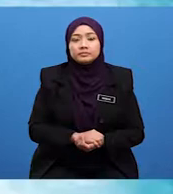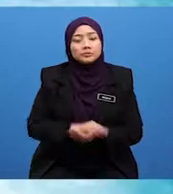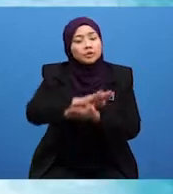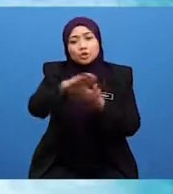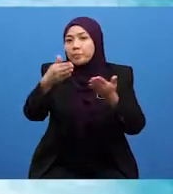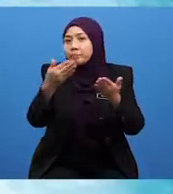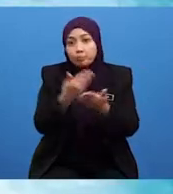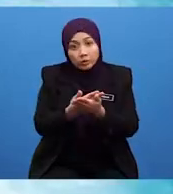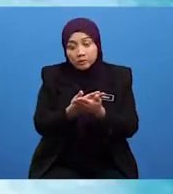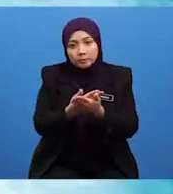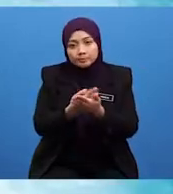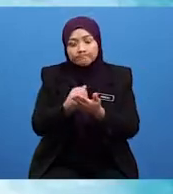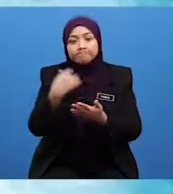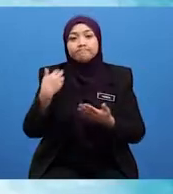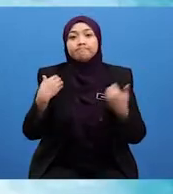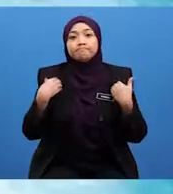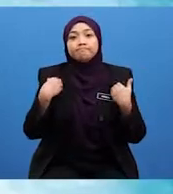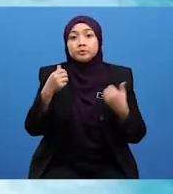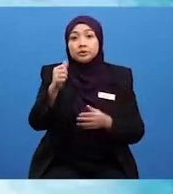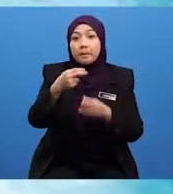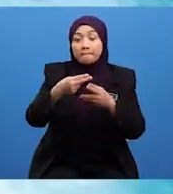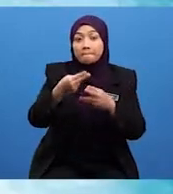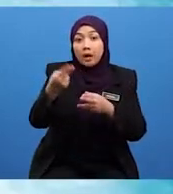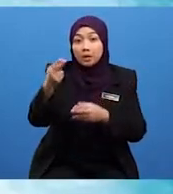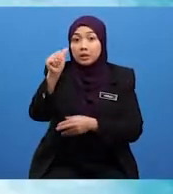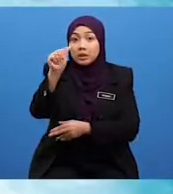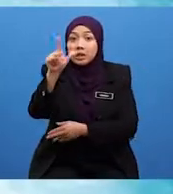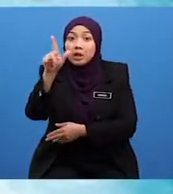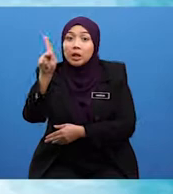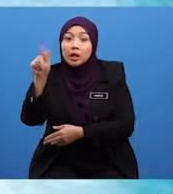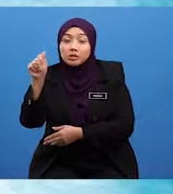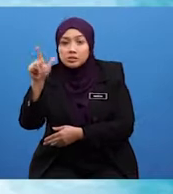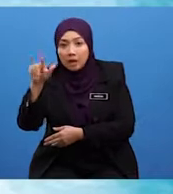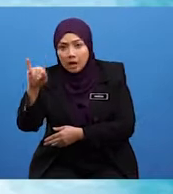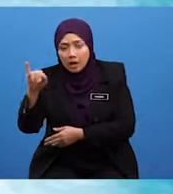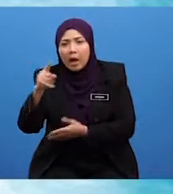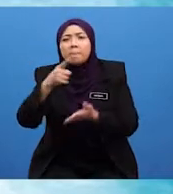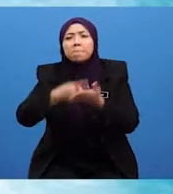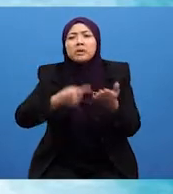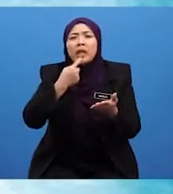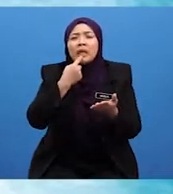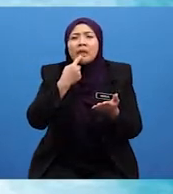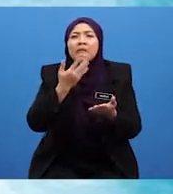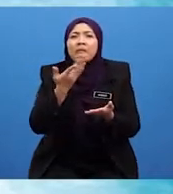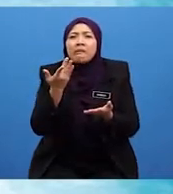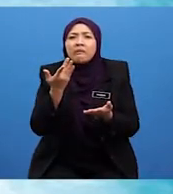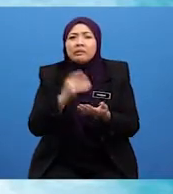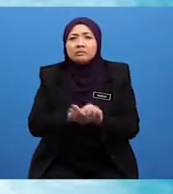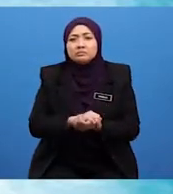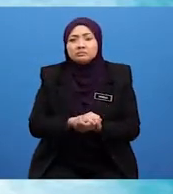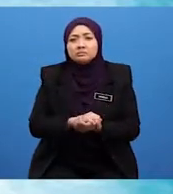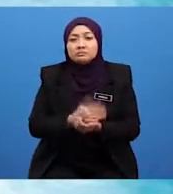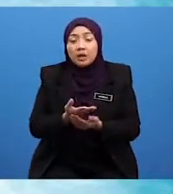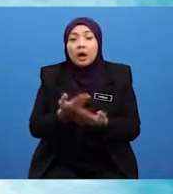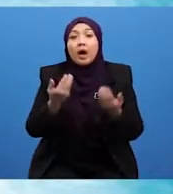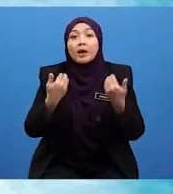Semua bahan ini ialah bahan beralkali. Apakah rasa bahan ini? Ya, bahan